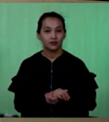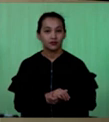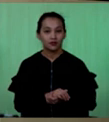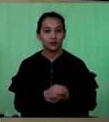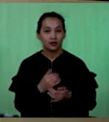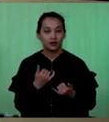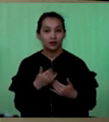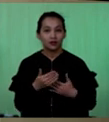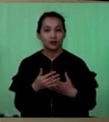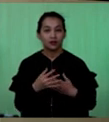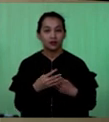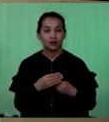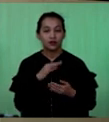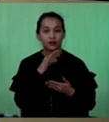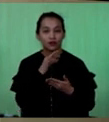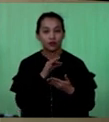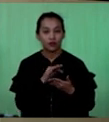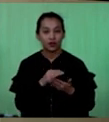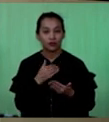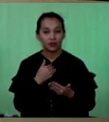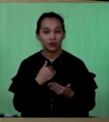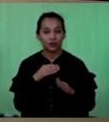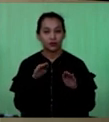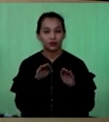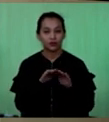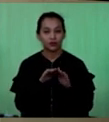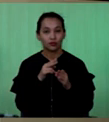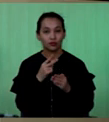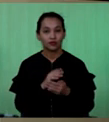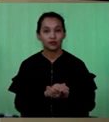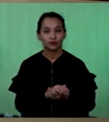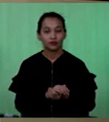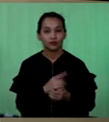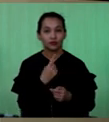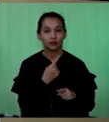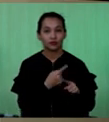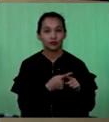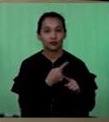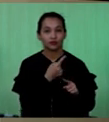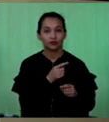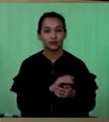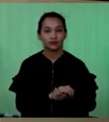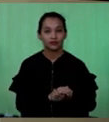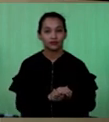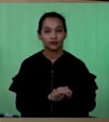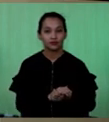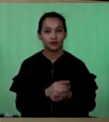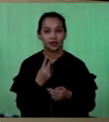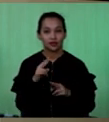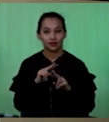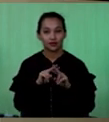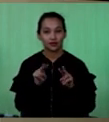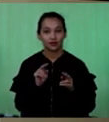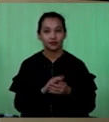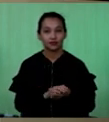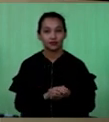Keling, sizlarning javobingiz bilan menikini solishtirib ko'rsak. 1 bilan 1 sonlarning yig'indisi 2 ga teng.